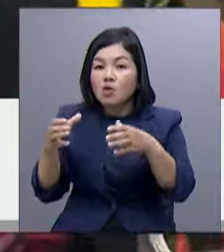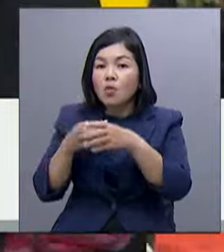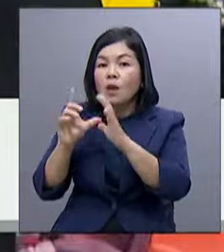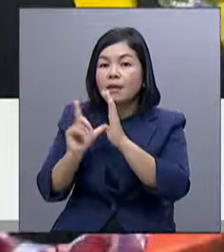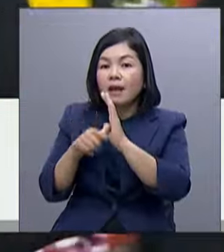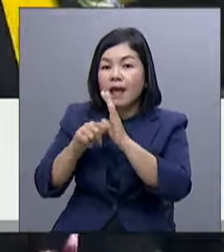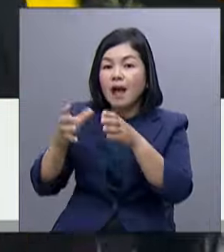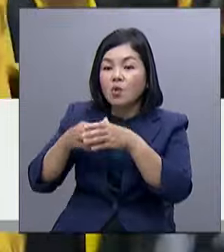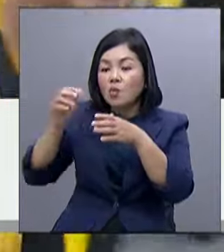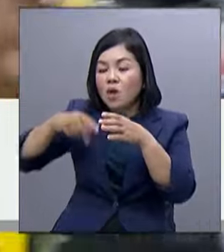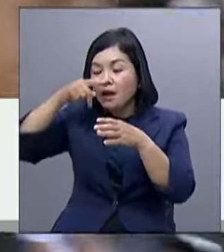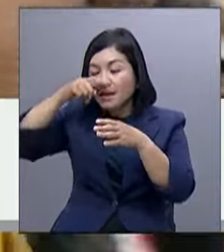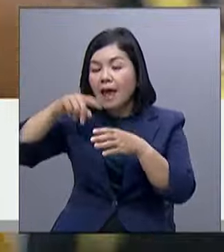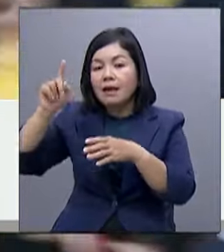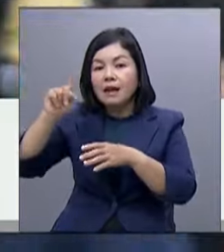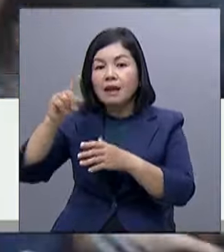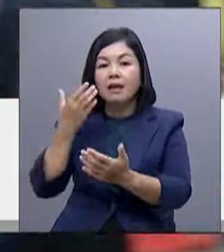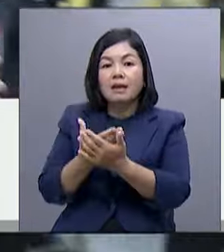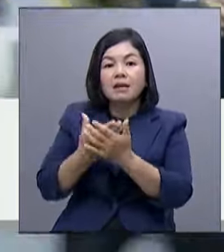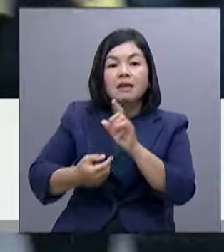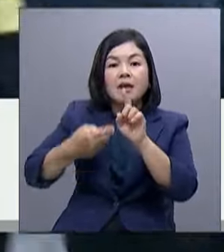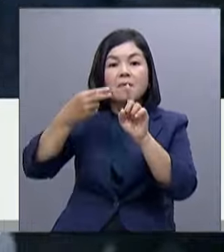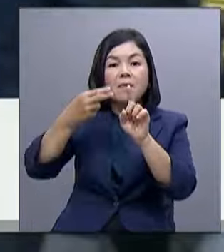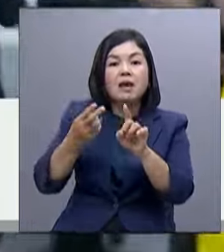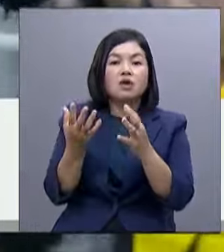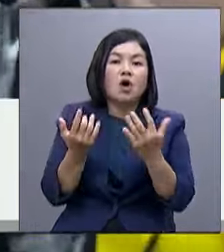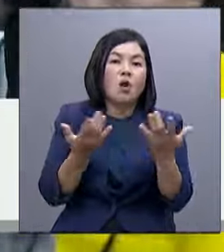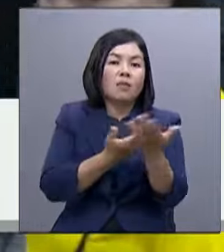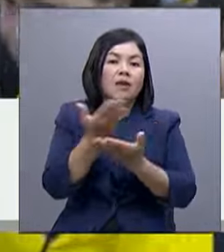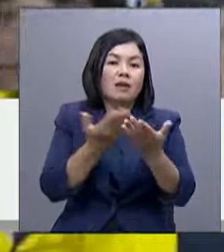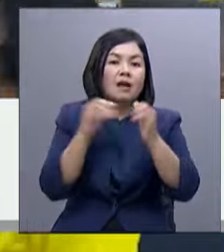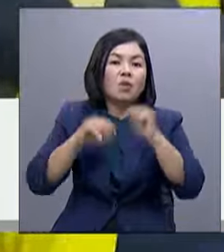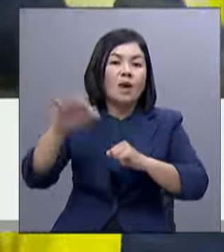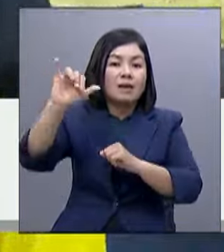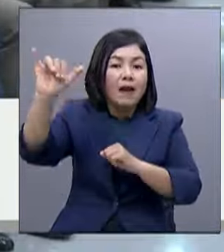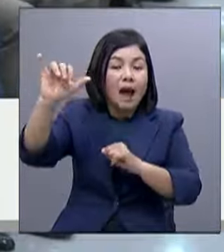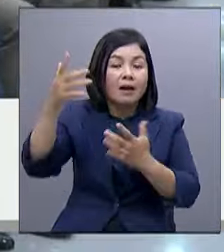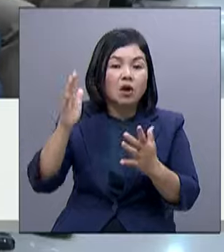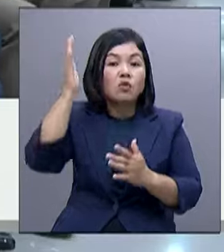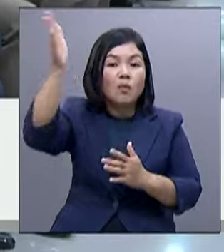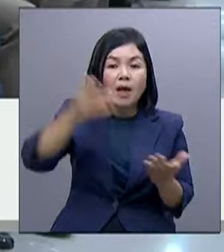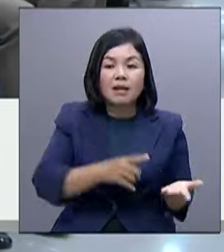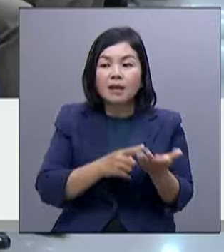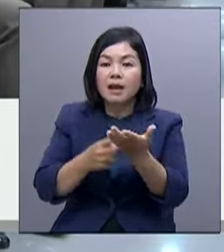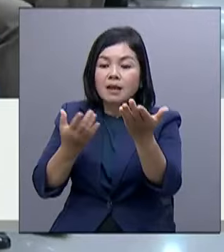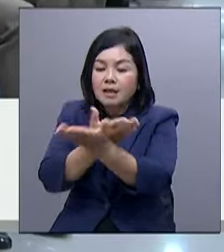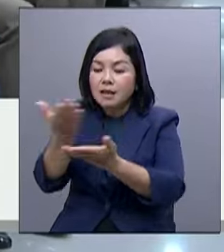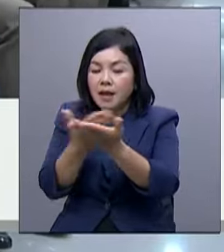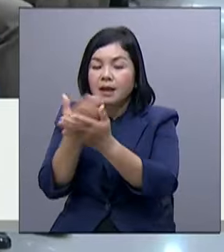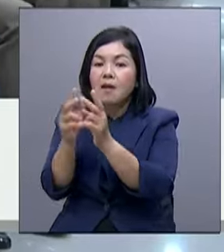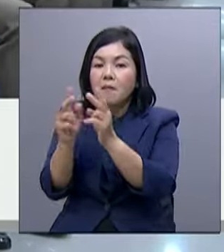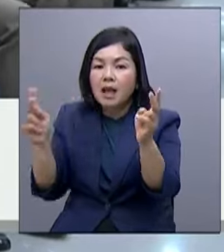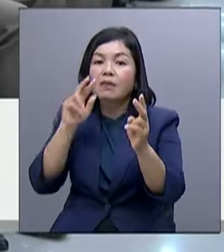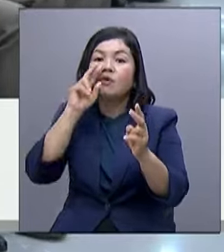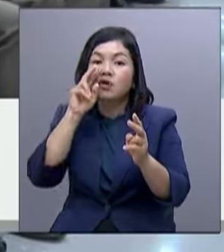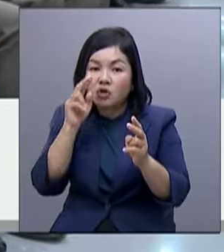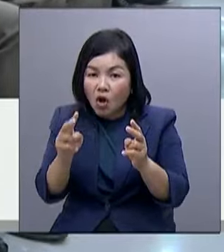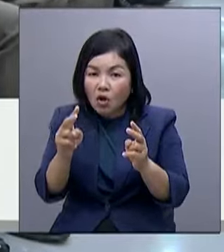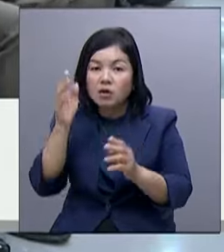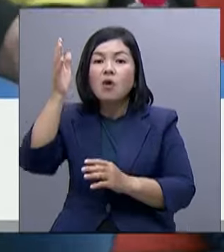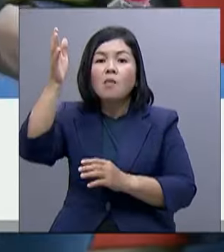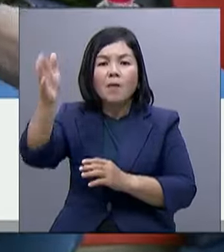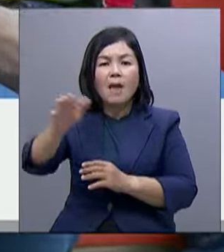วานบอกกรณีที่งบดิจิทัลwalletยังถูกแขวนถ้าเกิดกลับเข้าสู่การพิจารณาของชั้นกรรมาธิการอีกครั้งคุณสรวงศ์